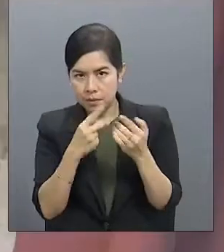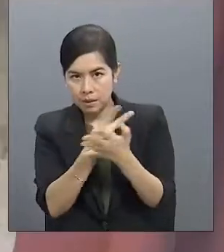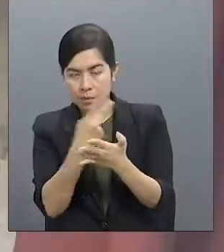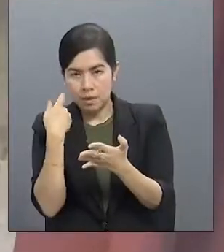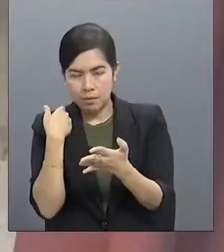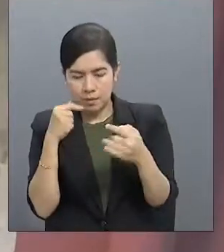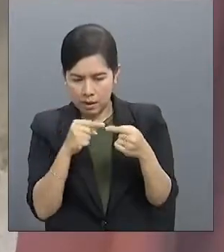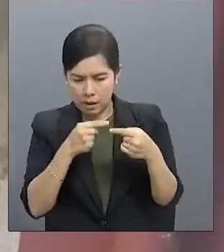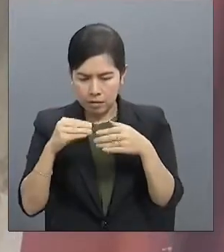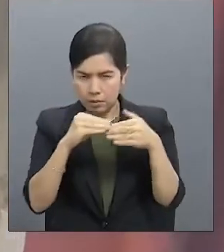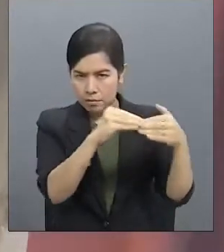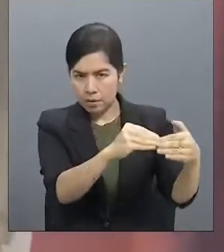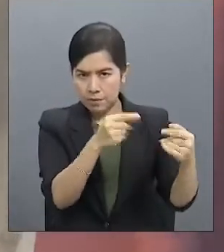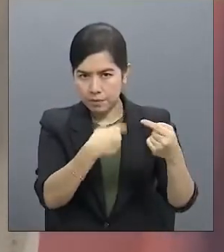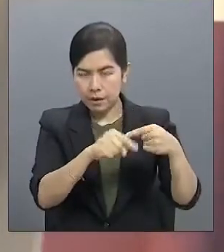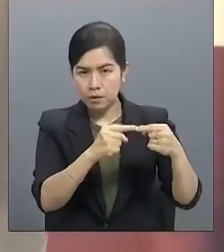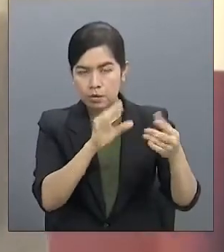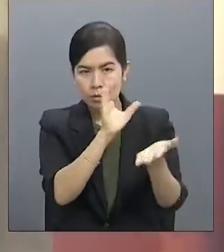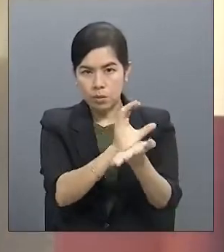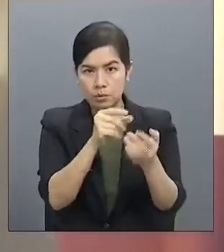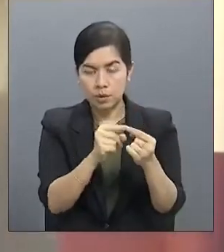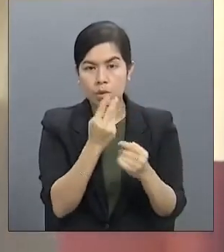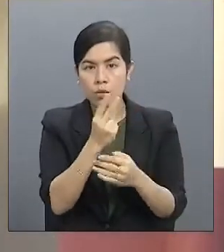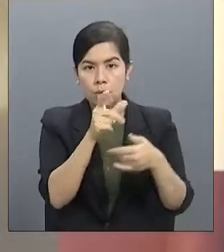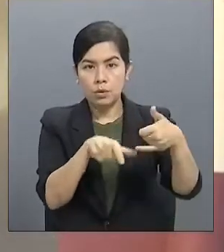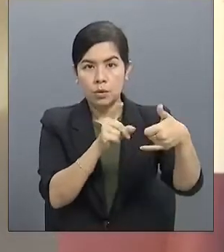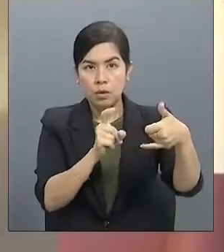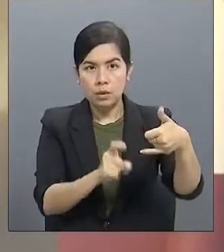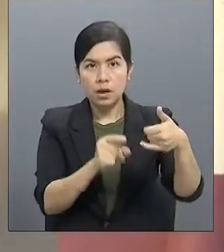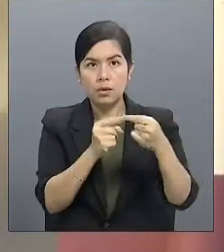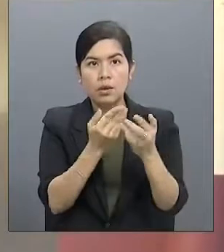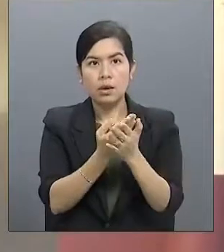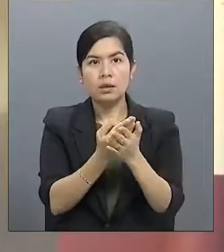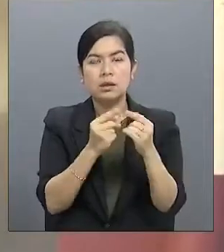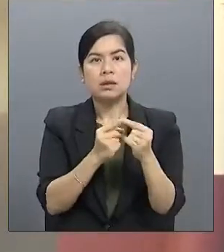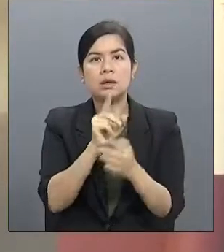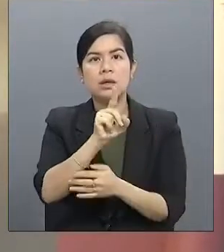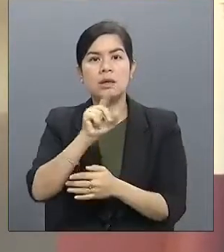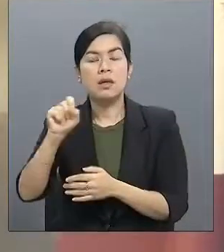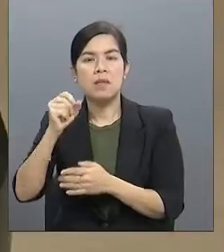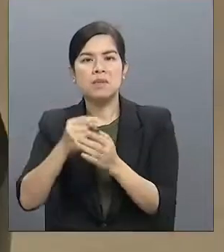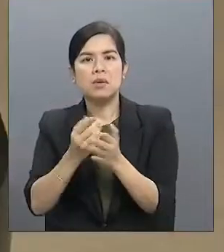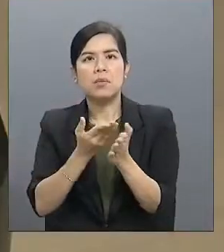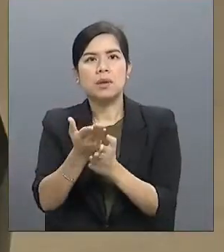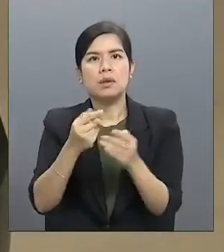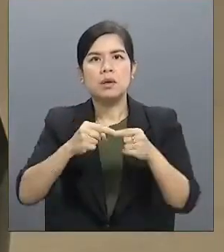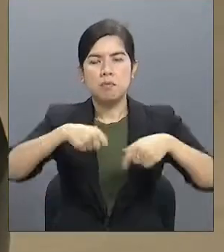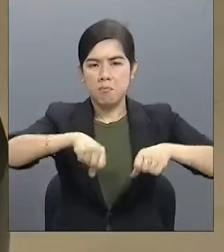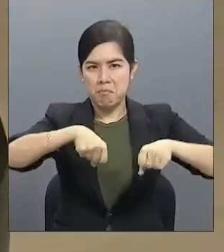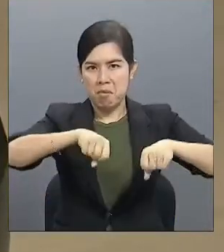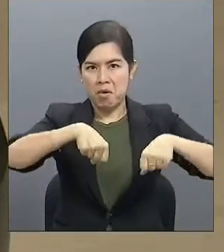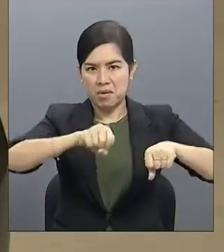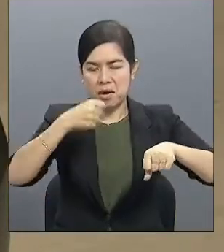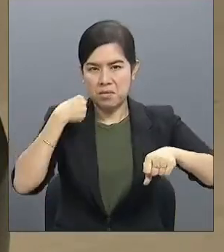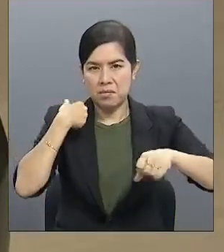และพบว่าผู้ต้องหาได้นำเงินสดจำนวน 170,000 บาทไปซื้อรถจักรยานยนต์ที่จังหวัดนครปฐมเพื่อใช้ในการหลบหนีต่อมาชุด